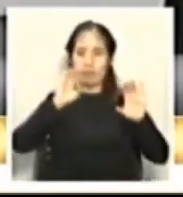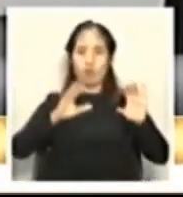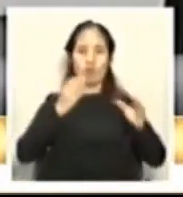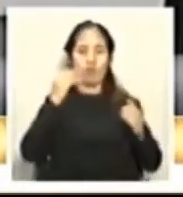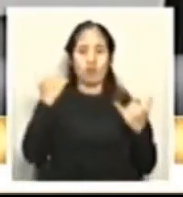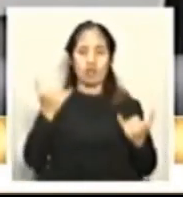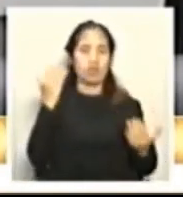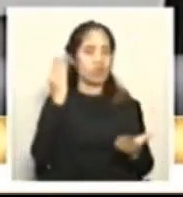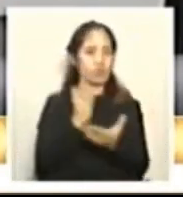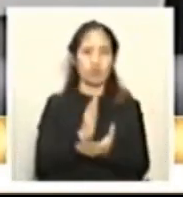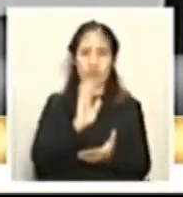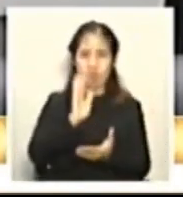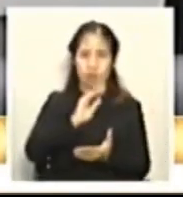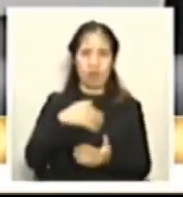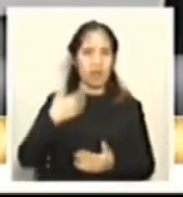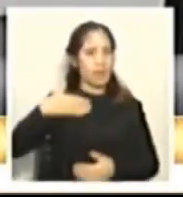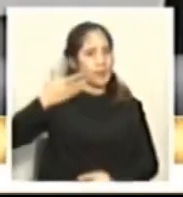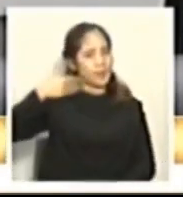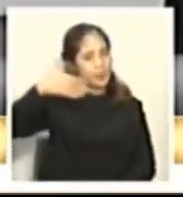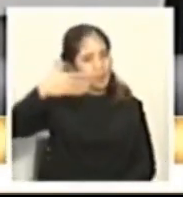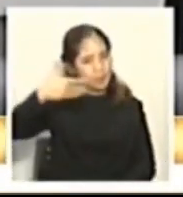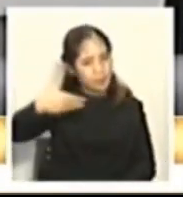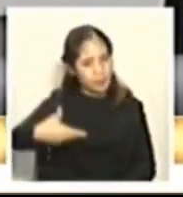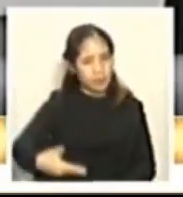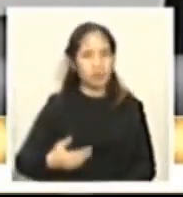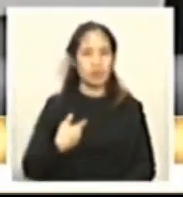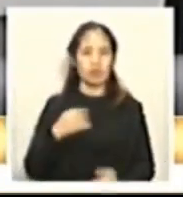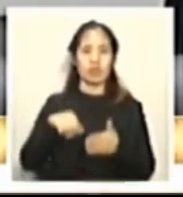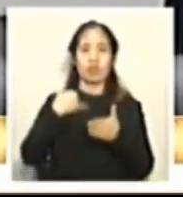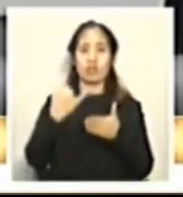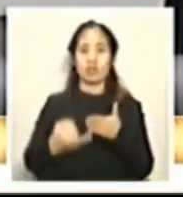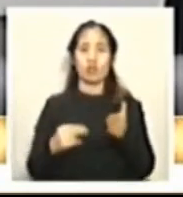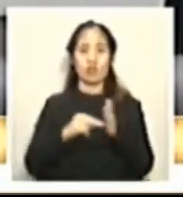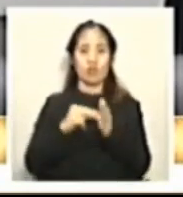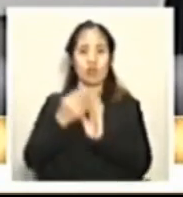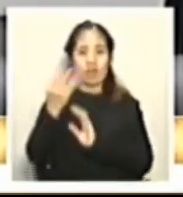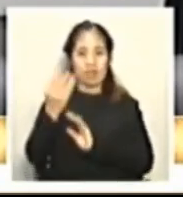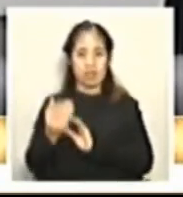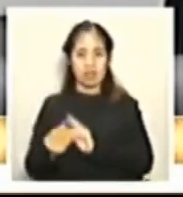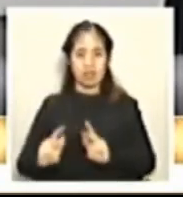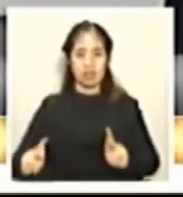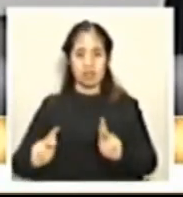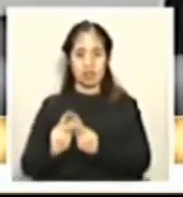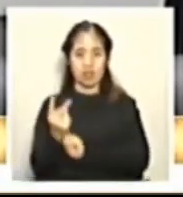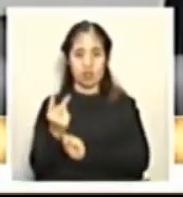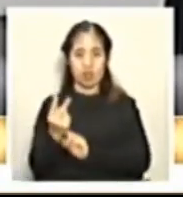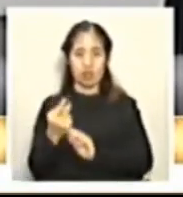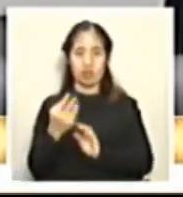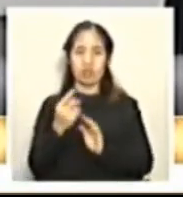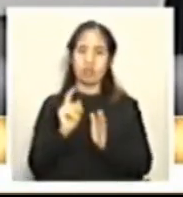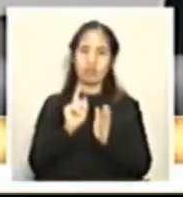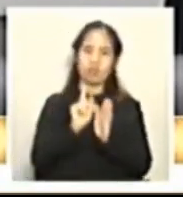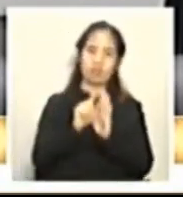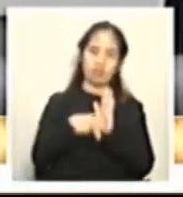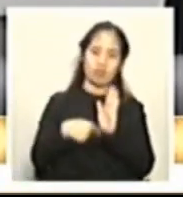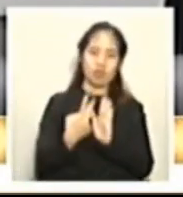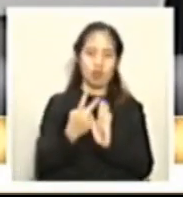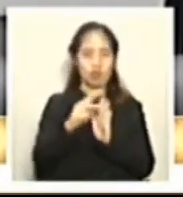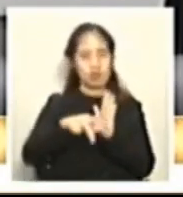เรื่อยๆจนกว่าจะจบซึ่งเหลือ2กระทรวงสุดท้ายก็คงอภิปรายกันไม่เกิน 2-3 ชั่วโมงครับก็คงหม